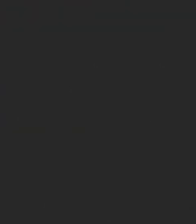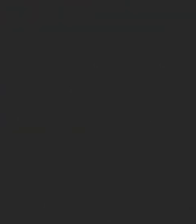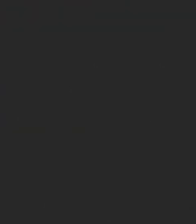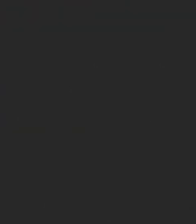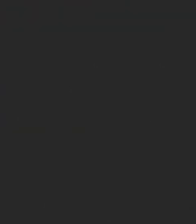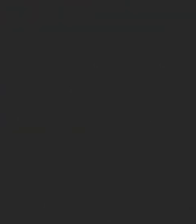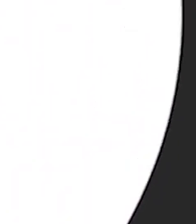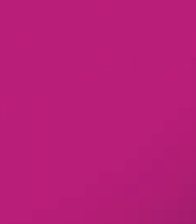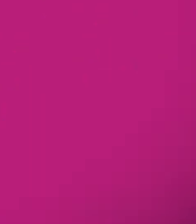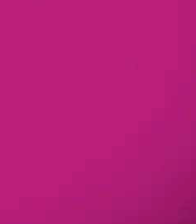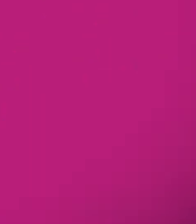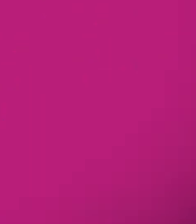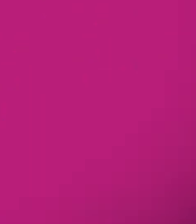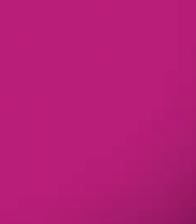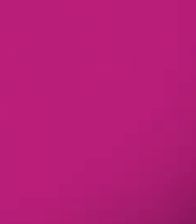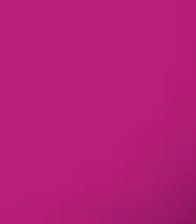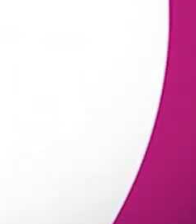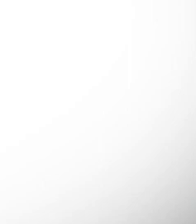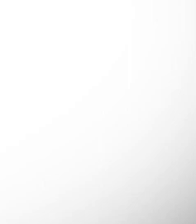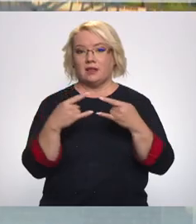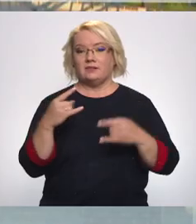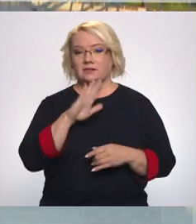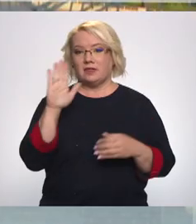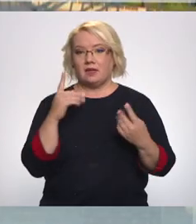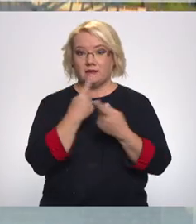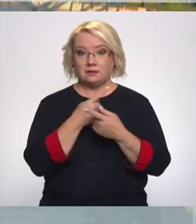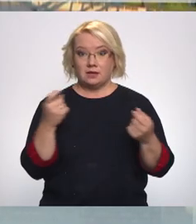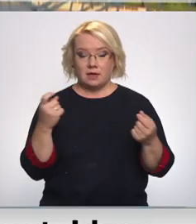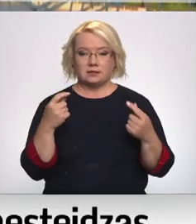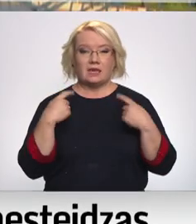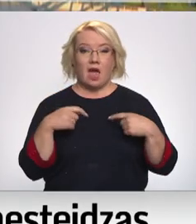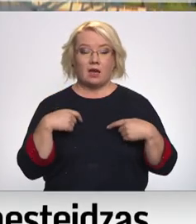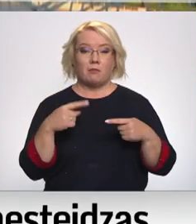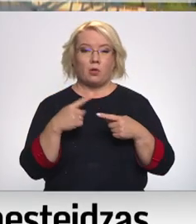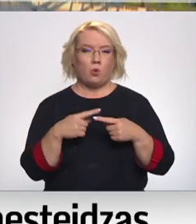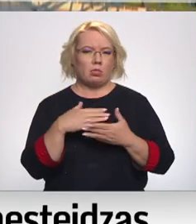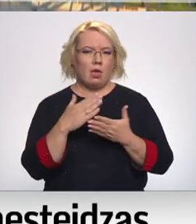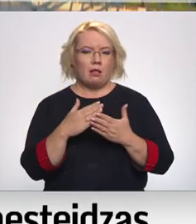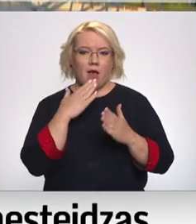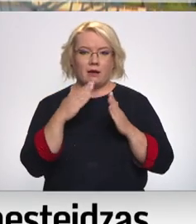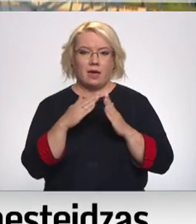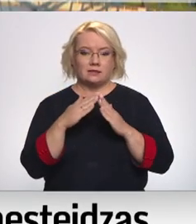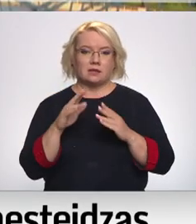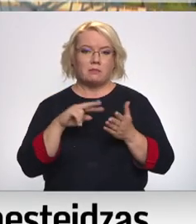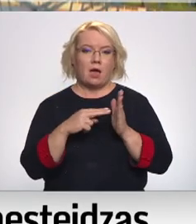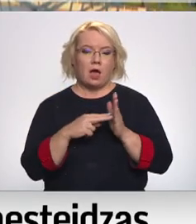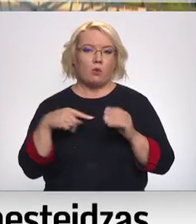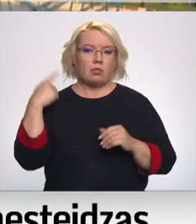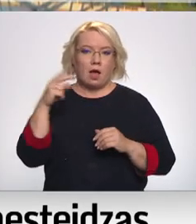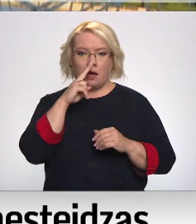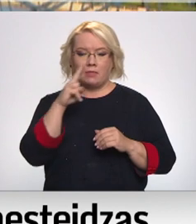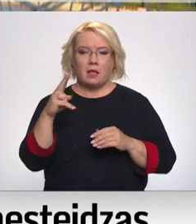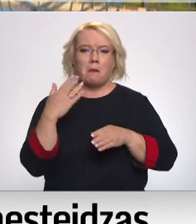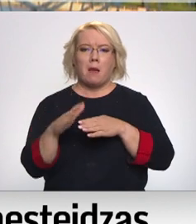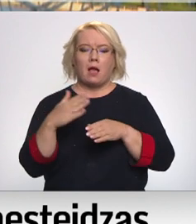Re, viss ēters ir te! Jēkabpilī un daļā Rēzeknes plāno nākamnedēļ pakāpeniski